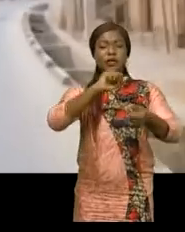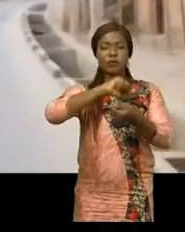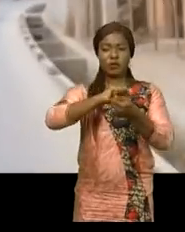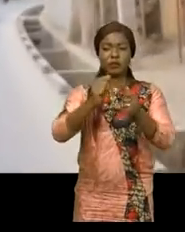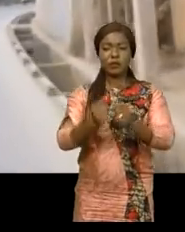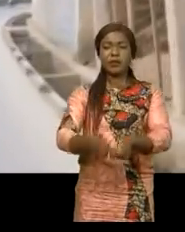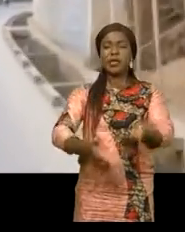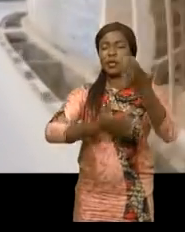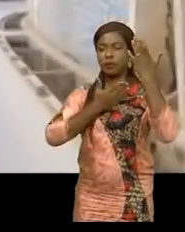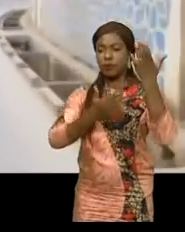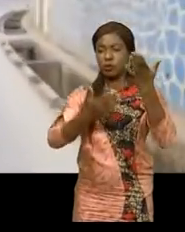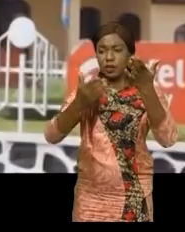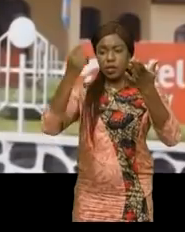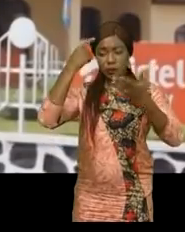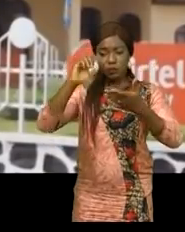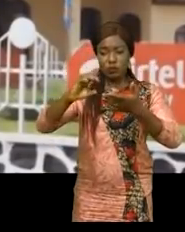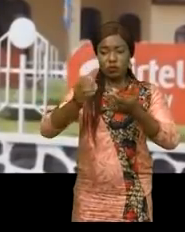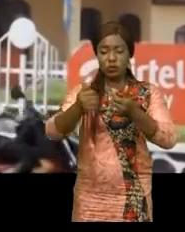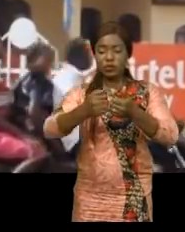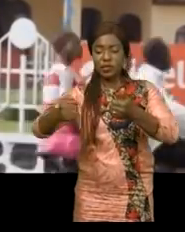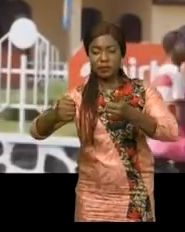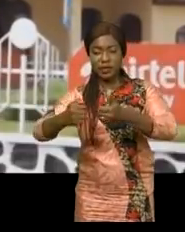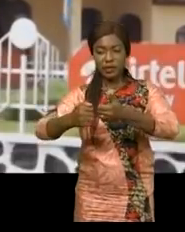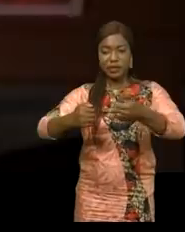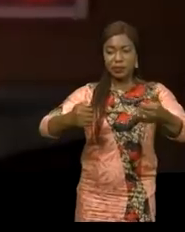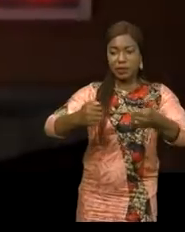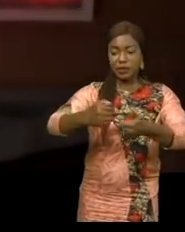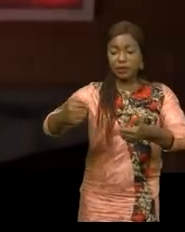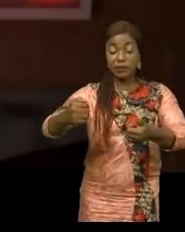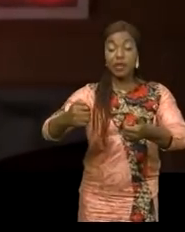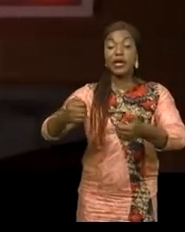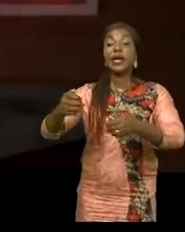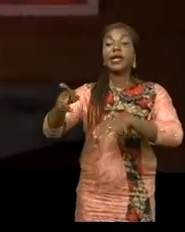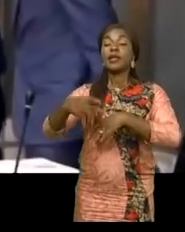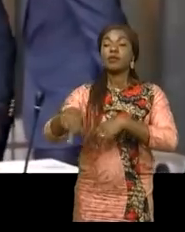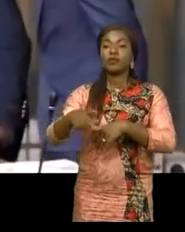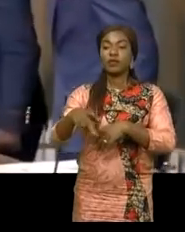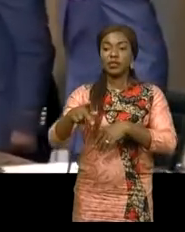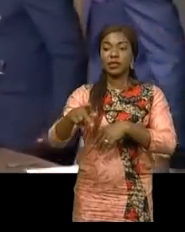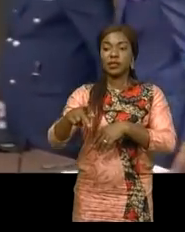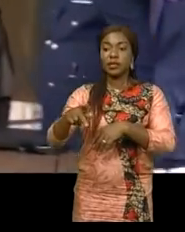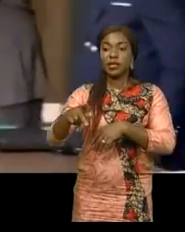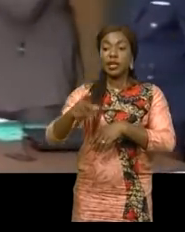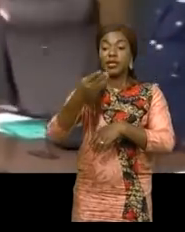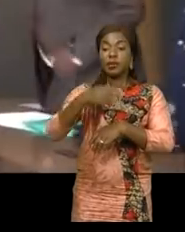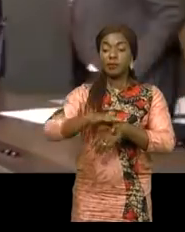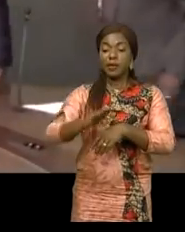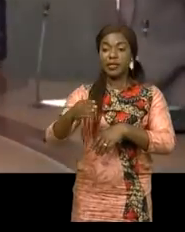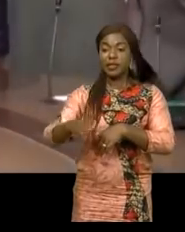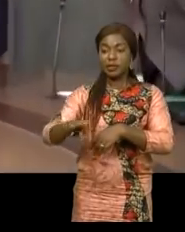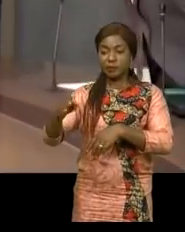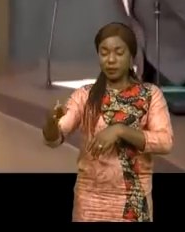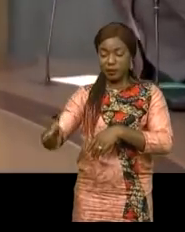le désenclavement de la province du maniema voeu exprimé par une délégation du gouvernement provincial conduite par